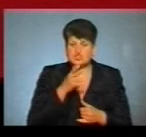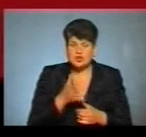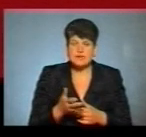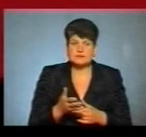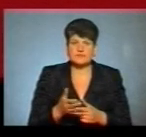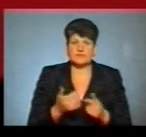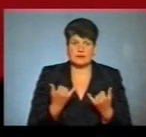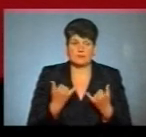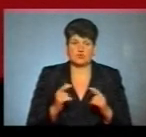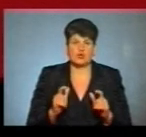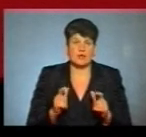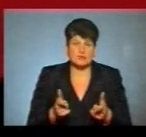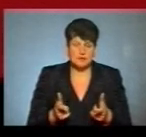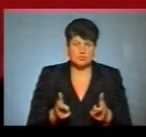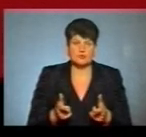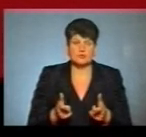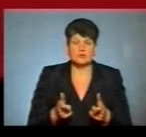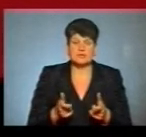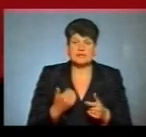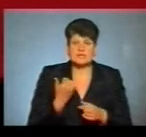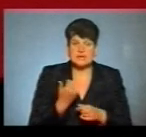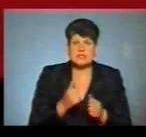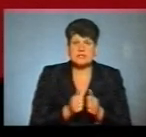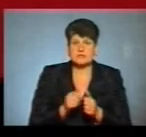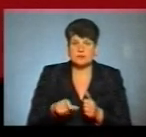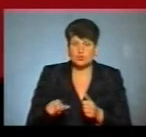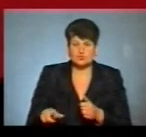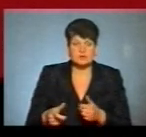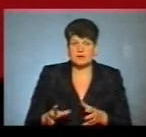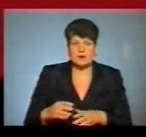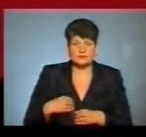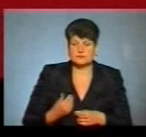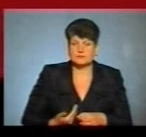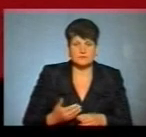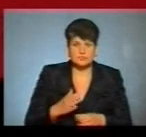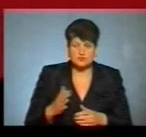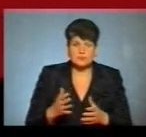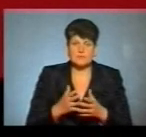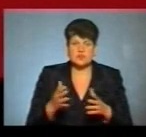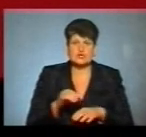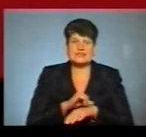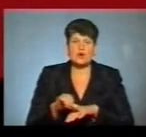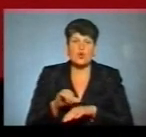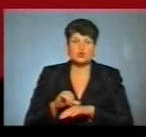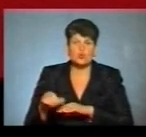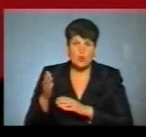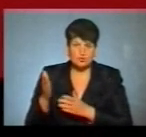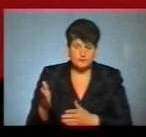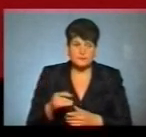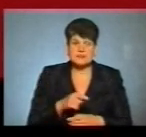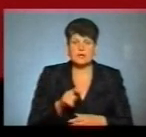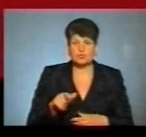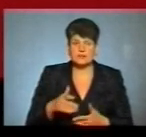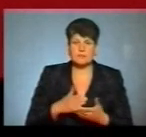час теперішнього карантину, якби їхні близькі не перебувають разом з ними, вони в більшості є за кордоном. Всі ці люди якби